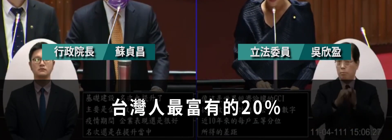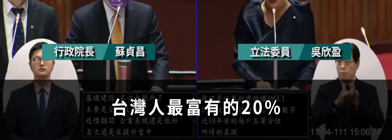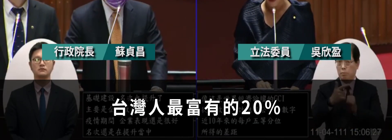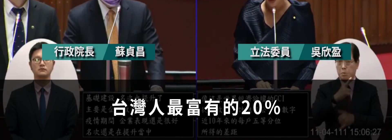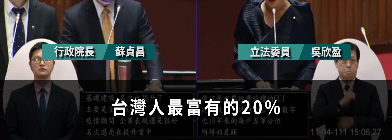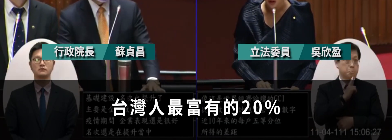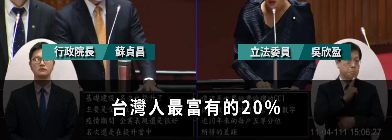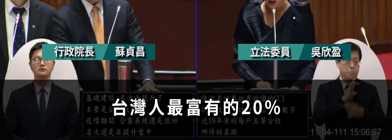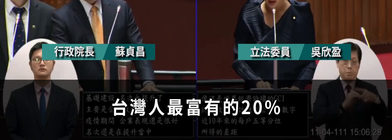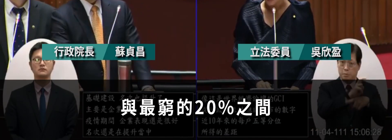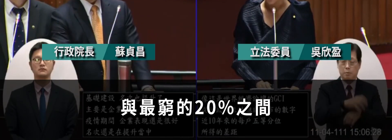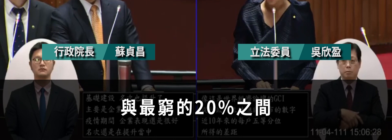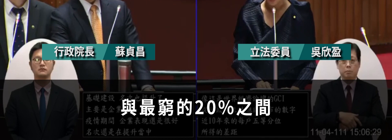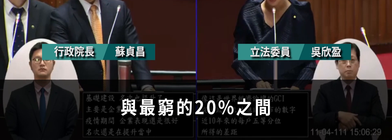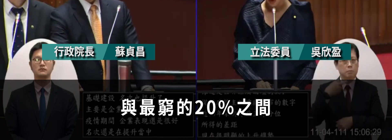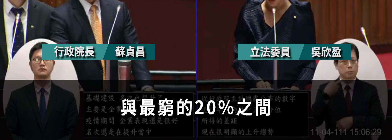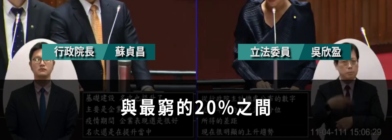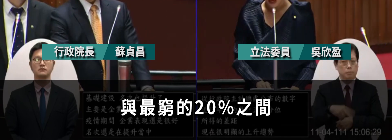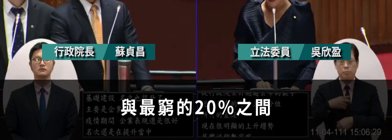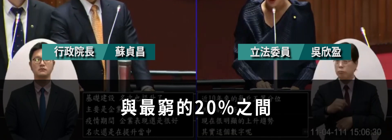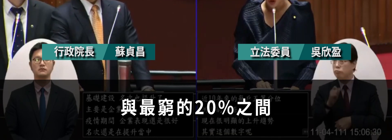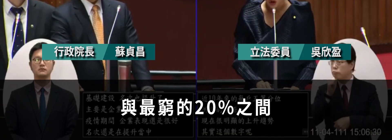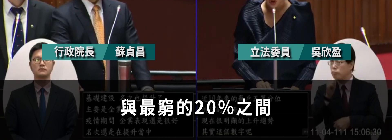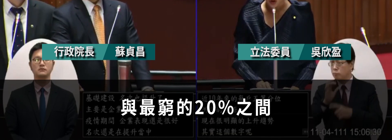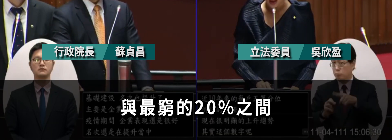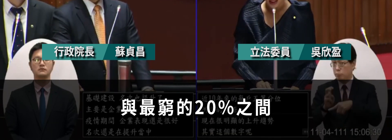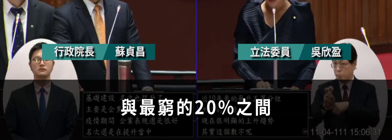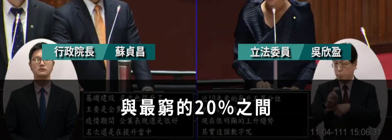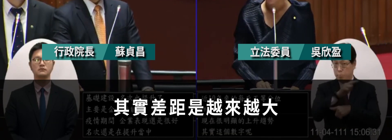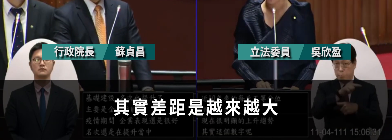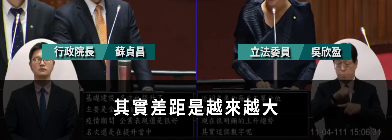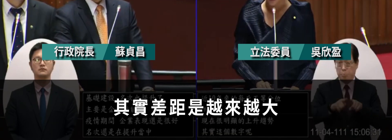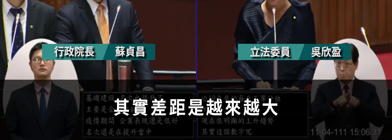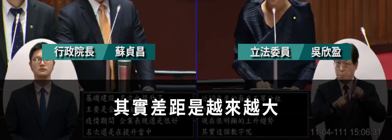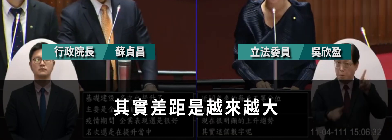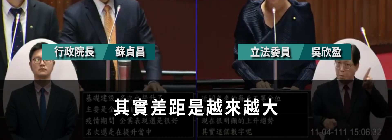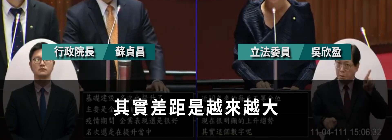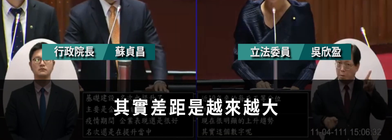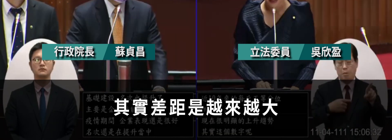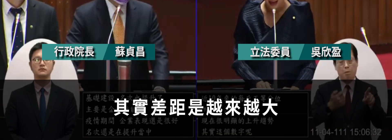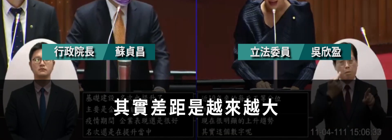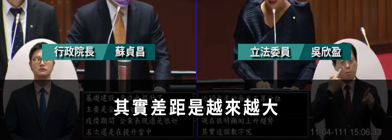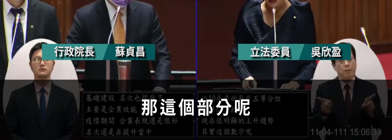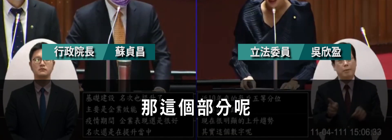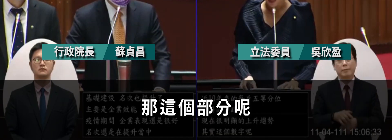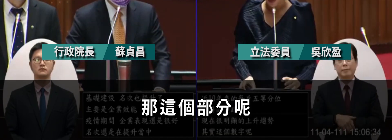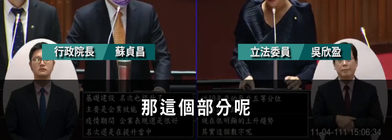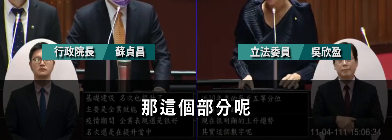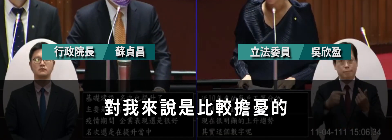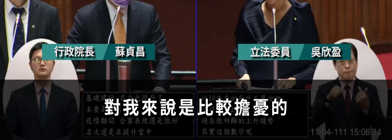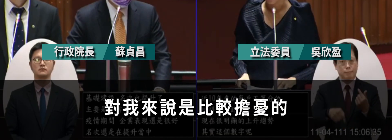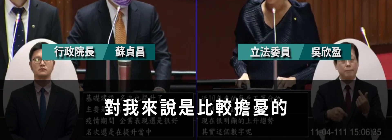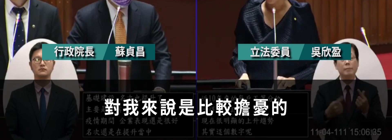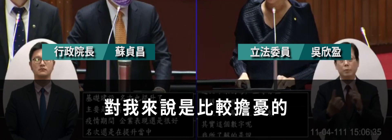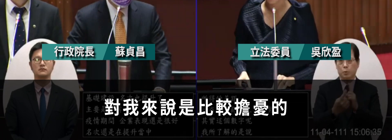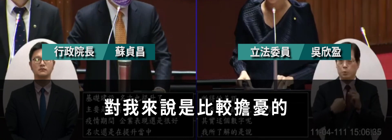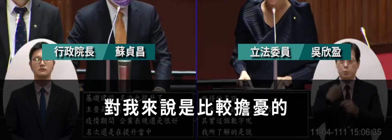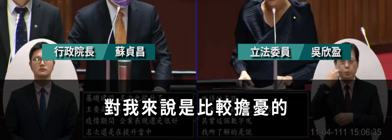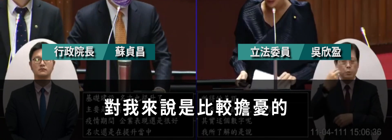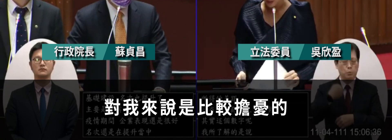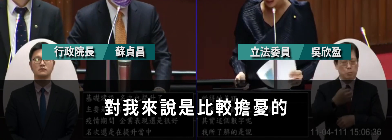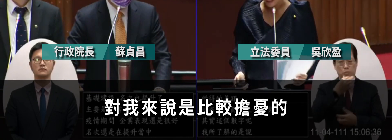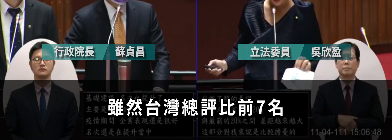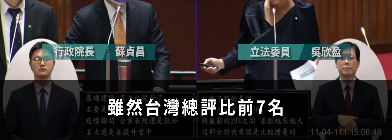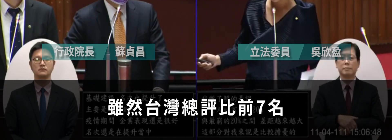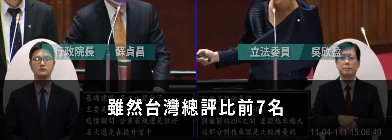富有的20%与最穷的20%之间其实差距是越来越大。那这个部分呢，对我来说是比较